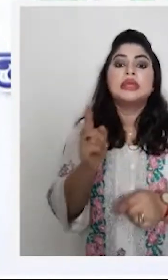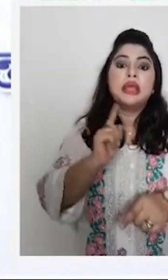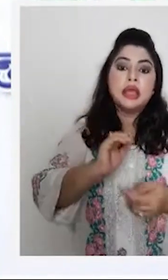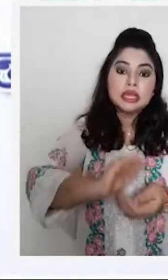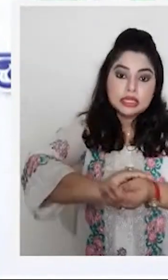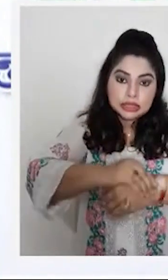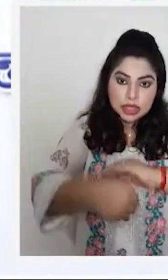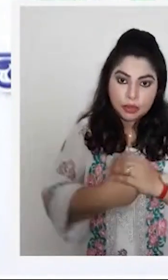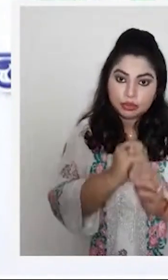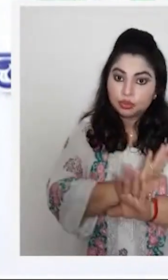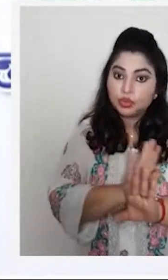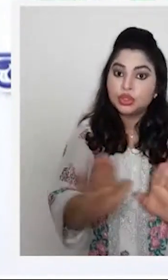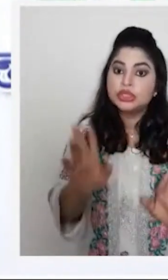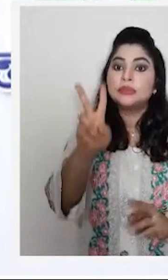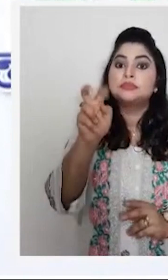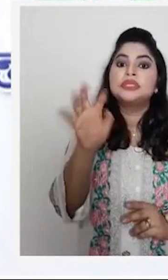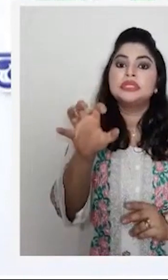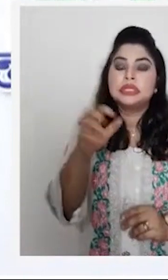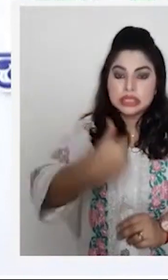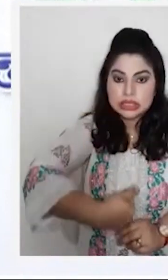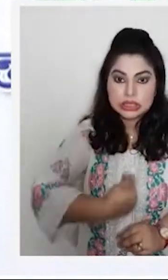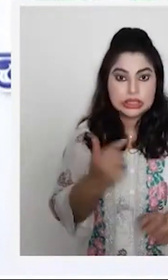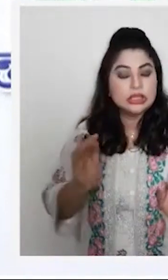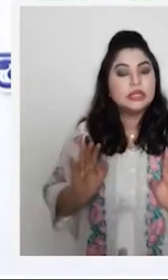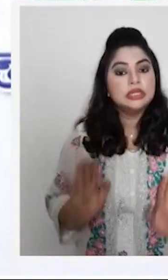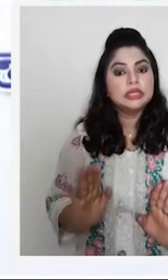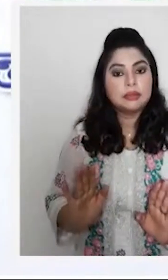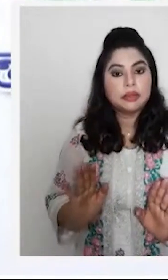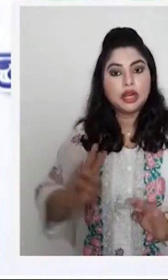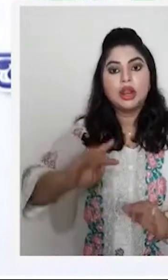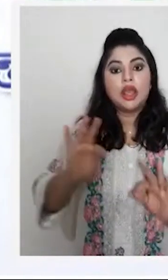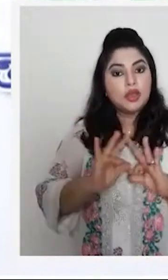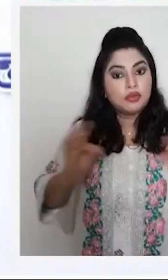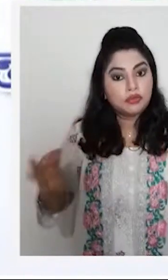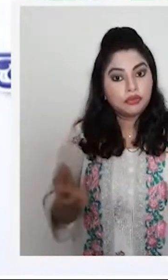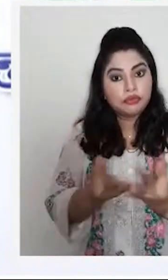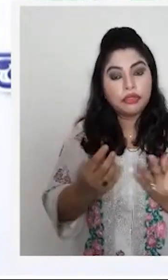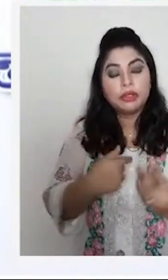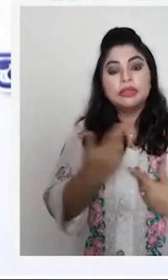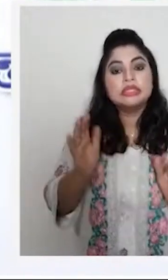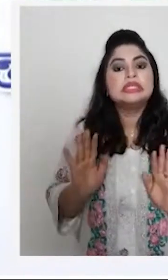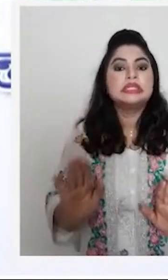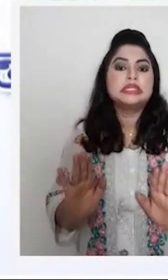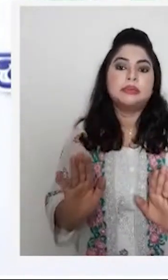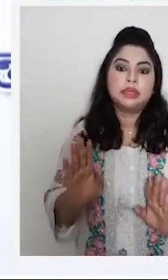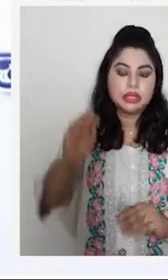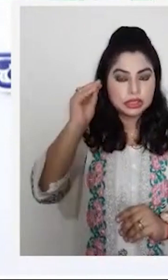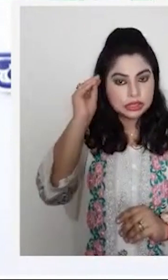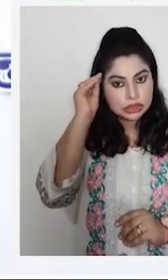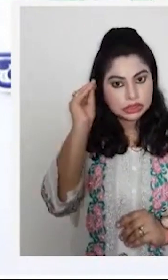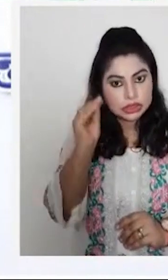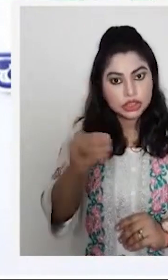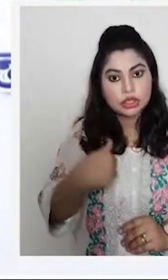ব্যবহার করবেন, সামাজিক দূরত্ব বজায় রাখবেন, সাবান পানি দিয়ে বারবার 20 সেকেন্ড ধরে হাত ধুবেন। আপনার সুরক্ষা আপনার হাতে,